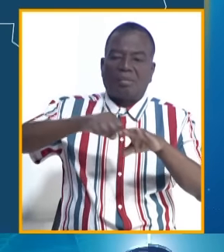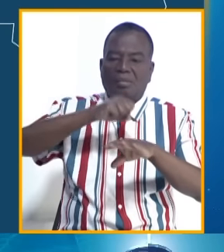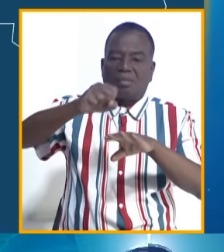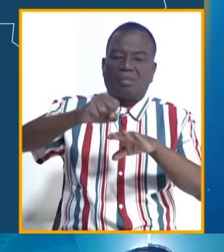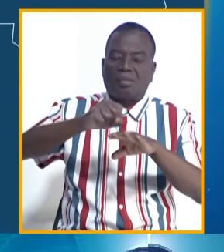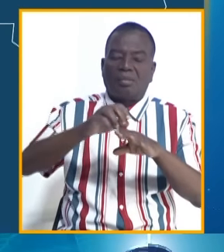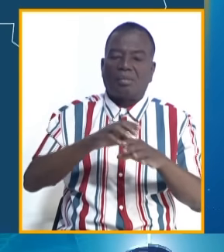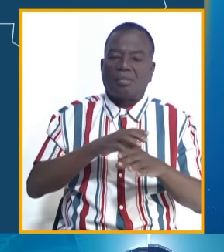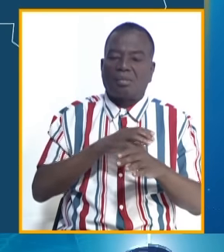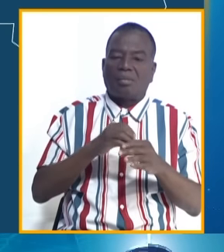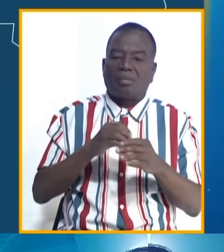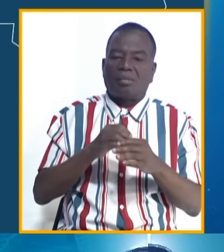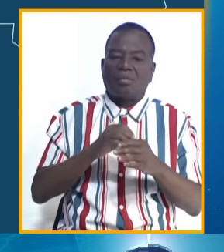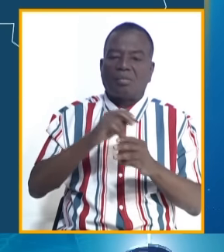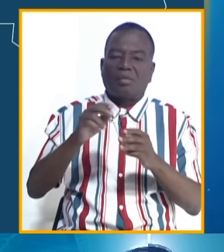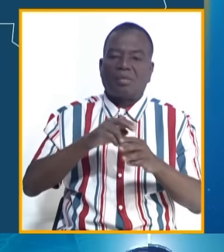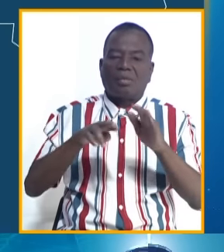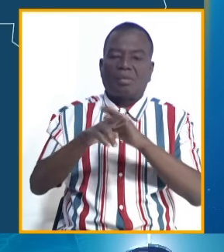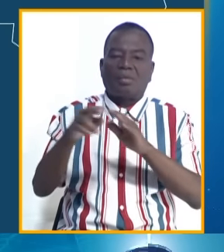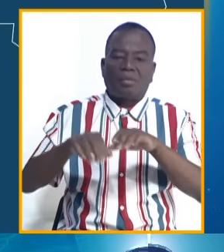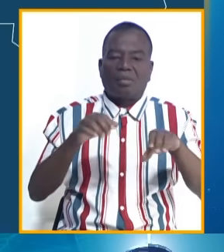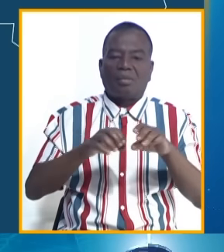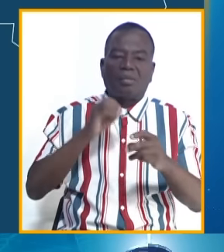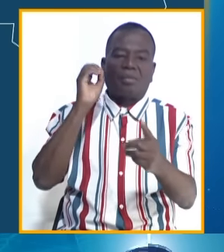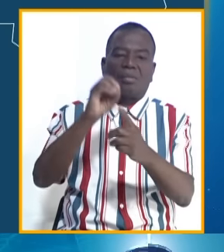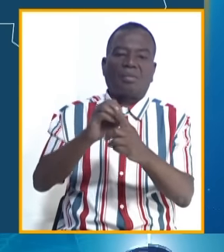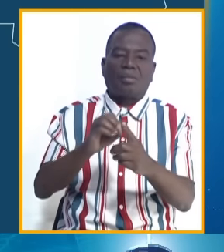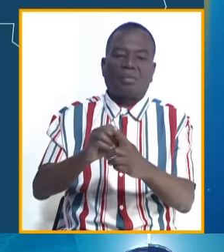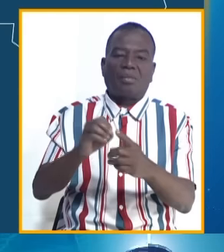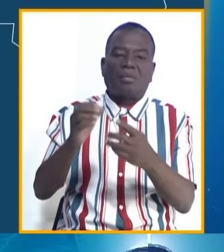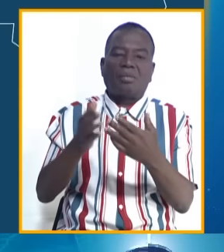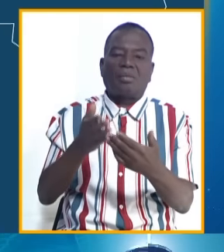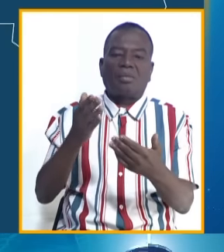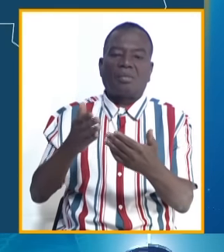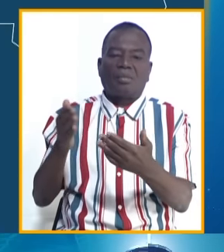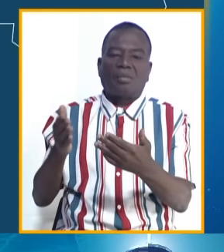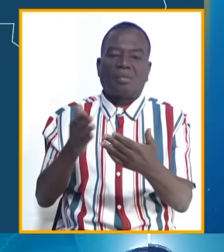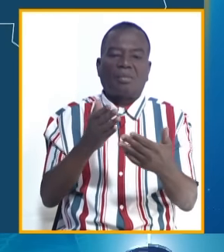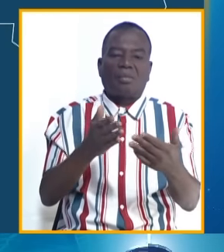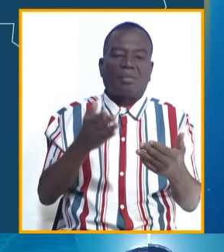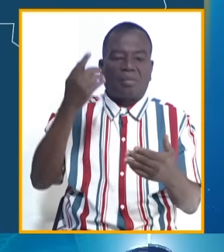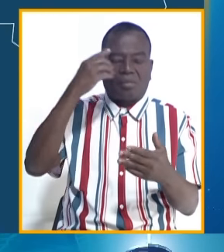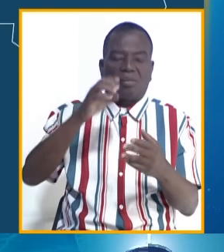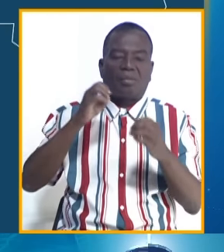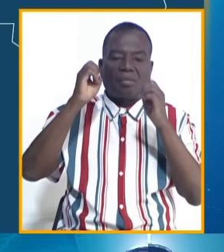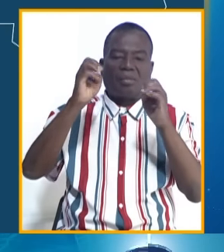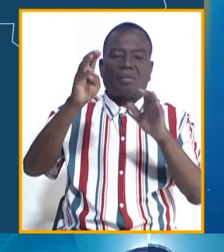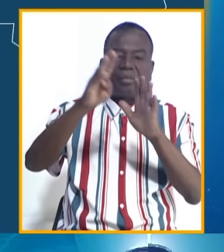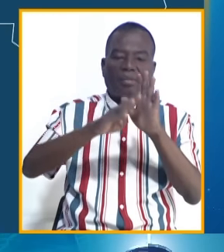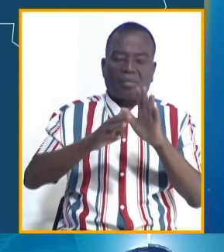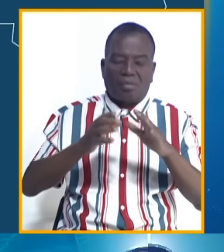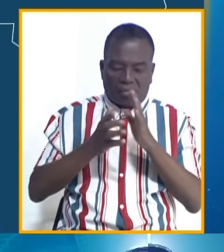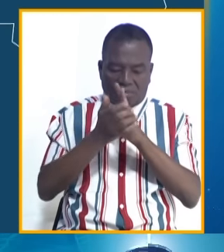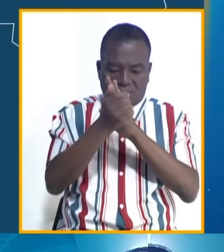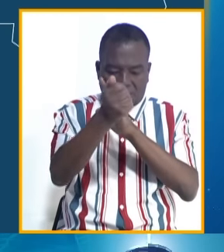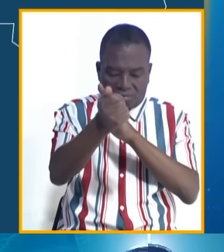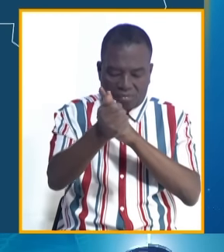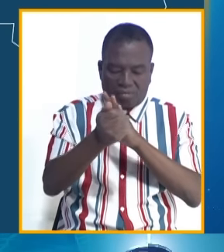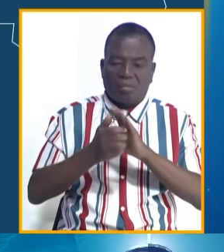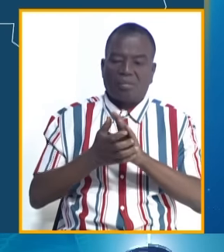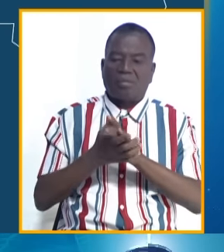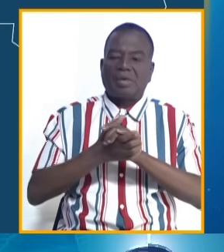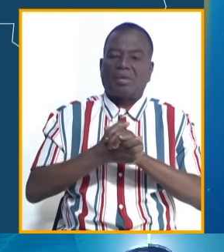Niakara, cette rentrée s'est faite avec l'objectif de pacifier les universités pour des enseignements de qualité. C'est quoi si